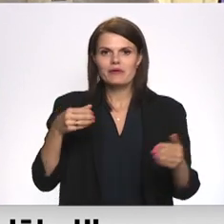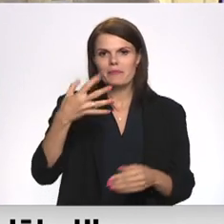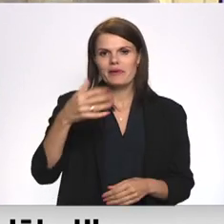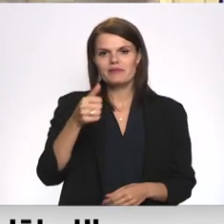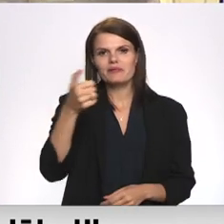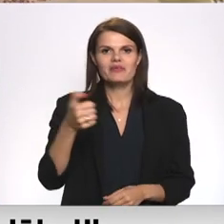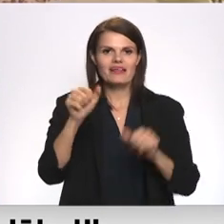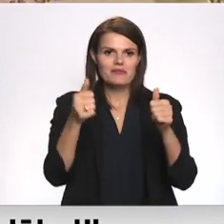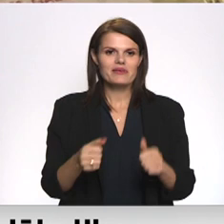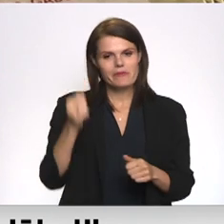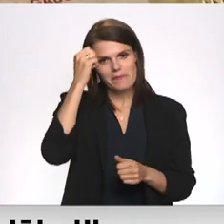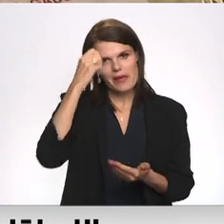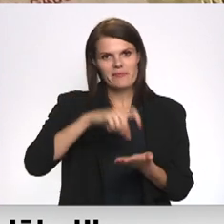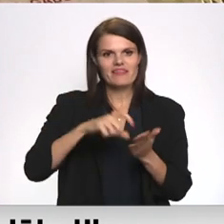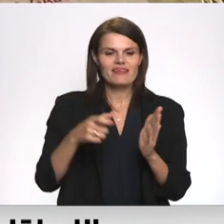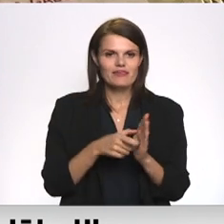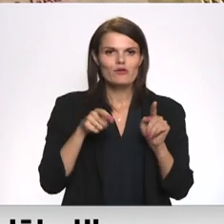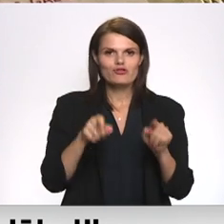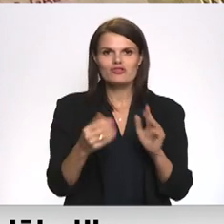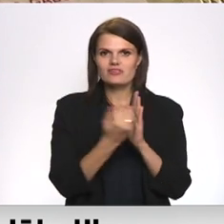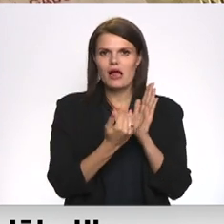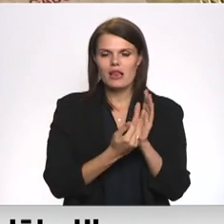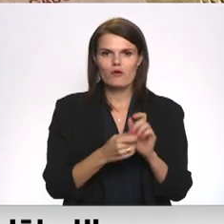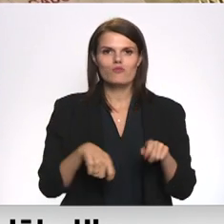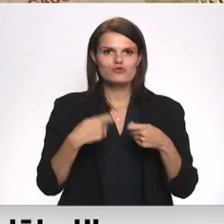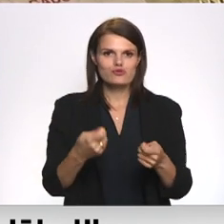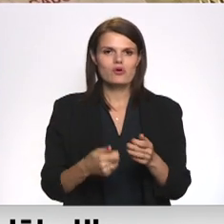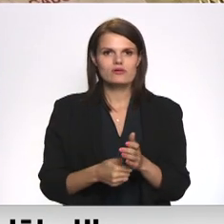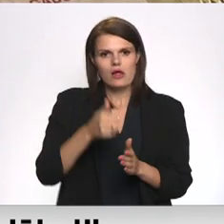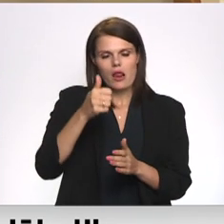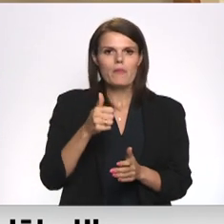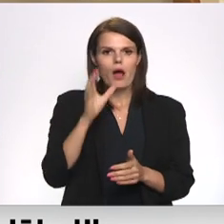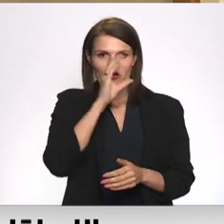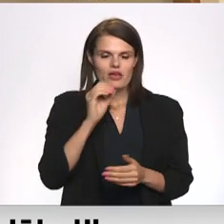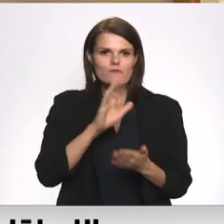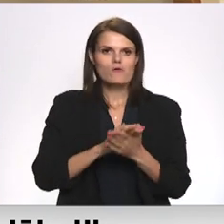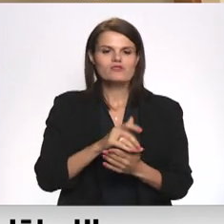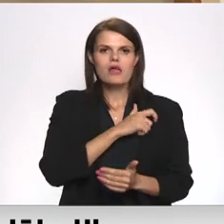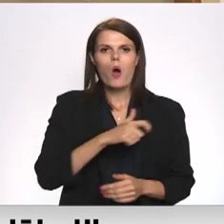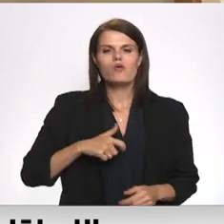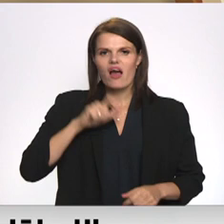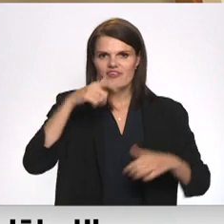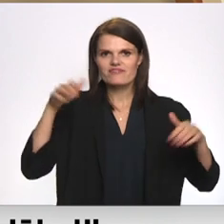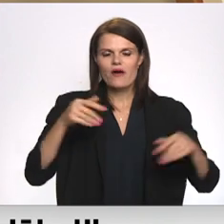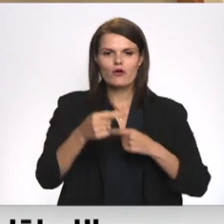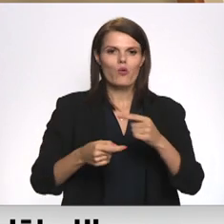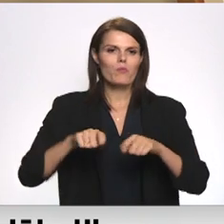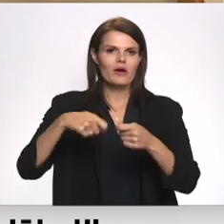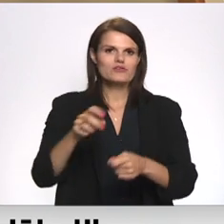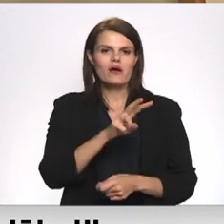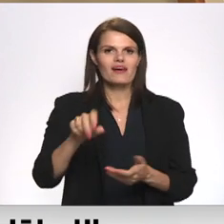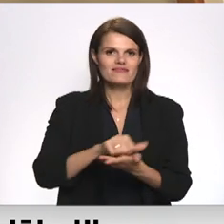izveidotā piemiņas istaba, memoriāla likums atstāšot labāku iespēju uz Daugavas vanagu pēctečiem, kas tagad esot galvenie